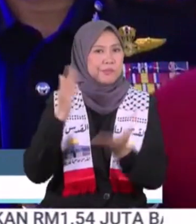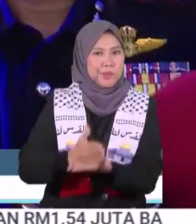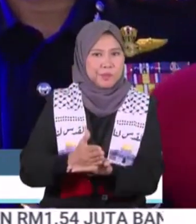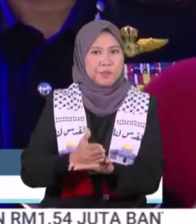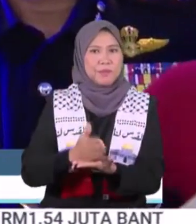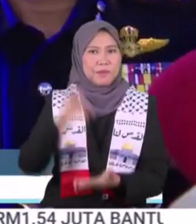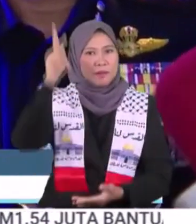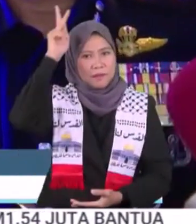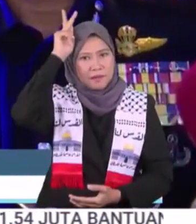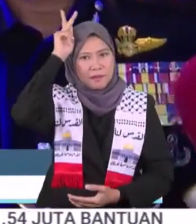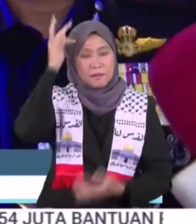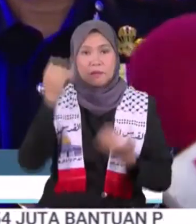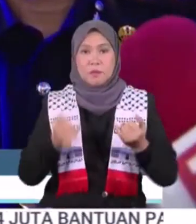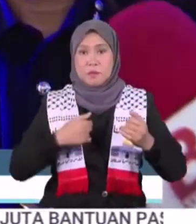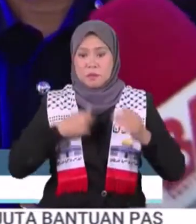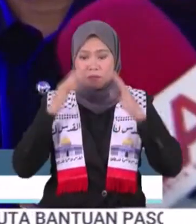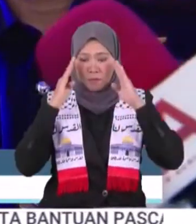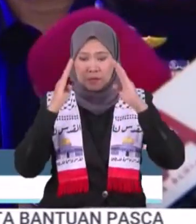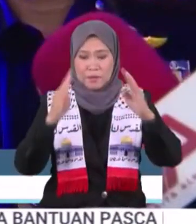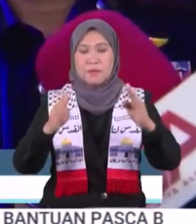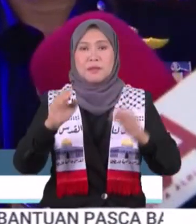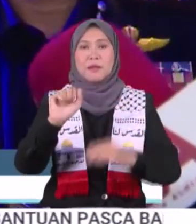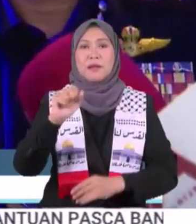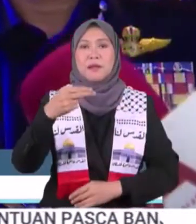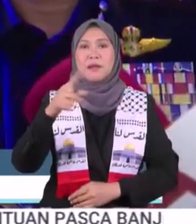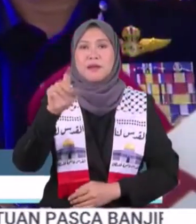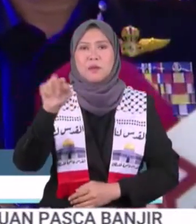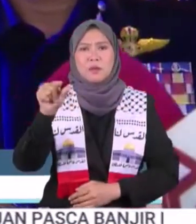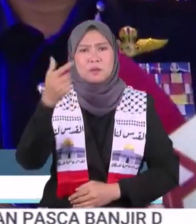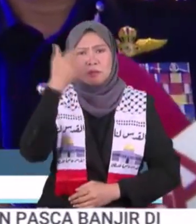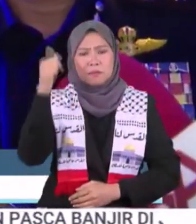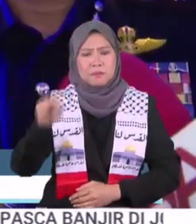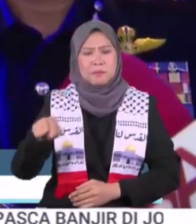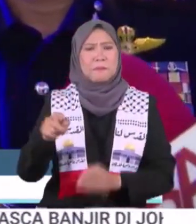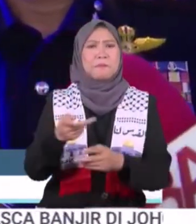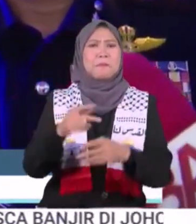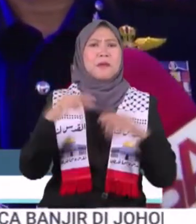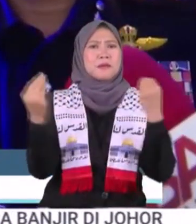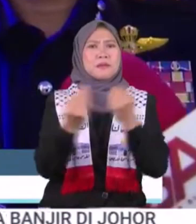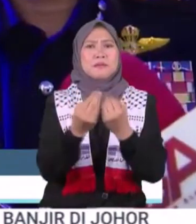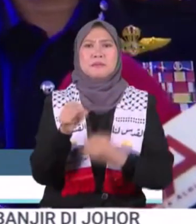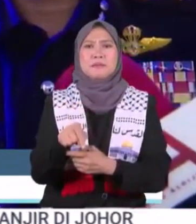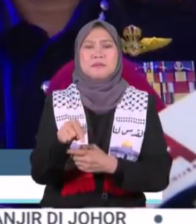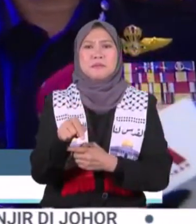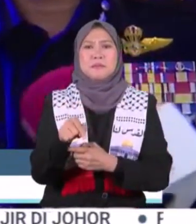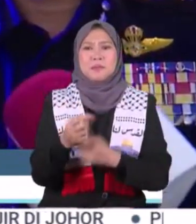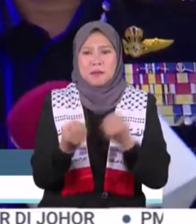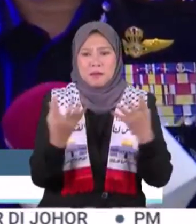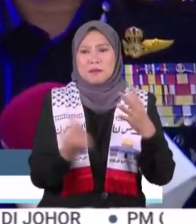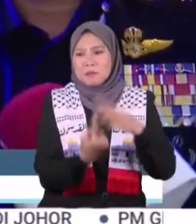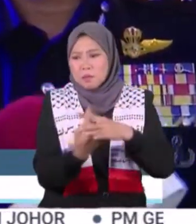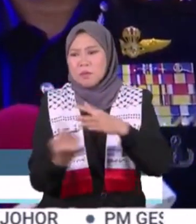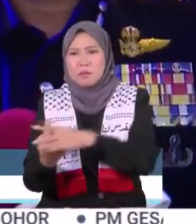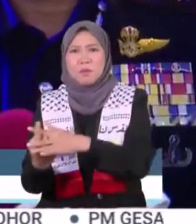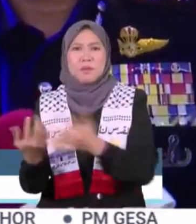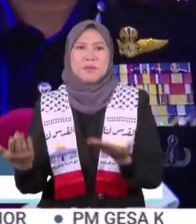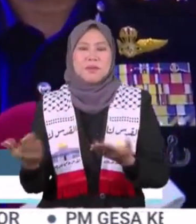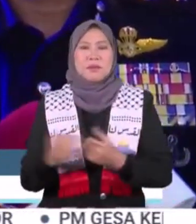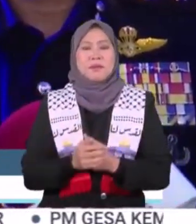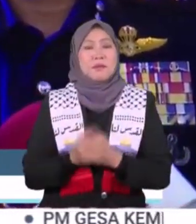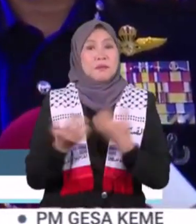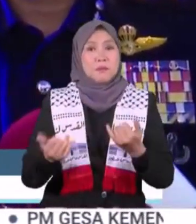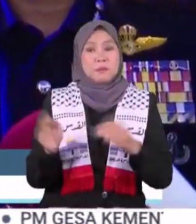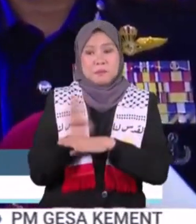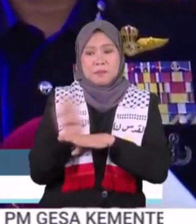awal saya telah fokus pada along ini kerana banyak masalah akan timbul kerana masyarakat di Kelantan in ter peniaga diberi ruang